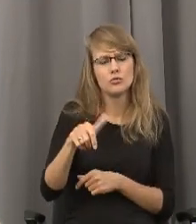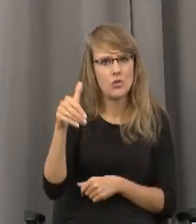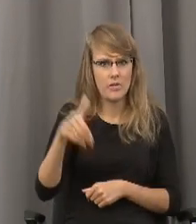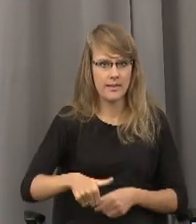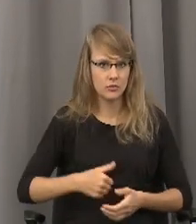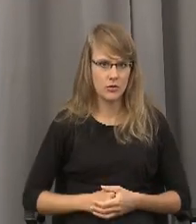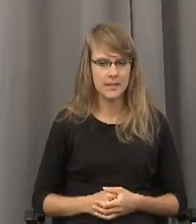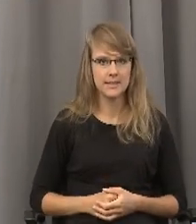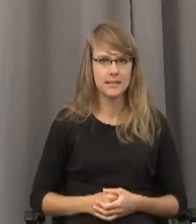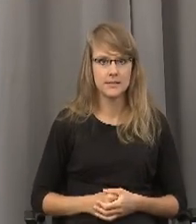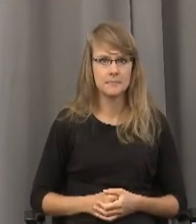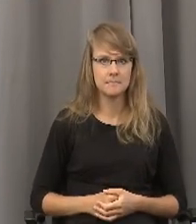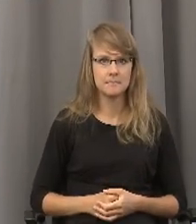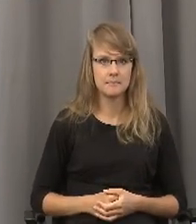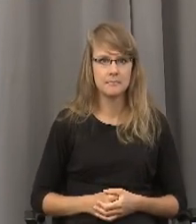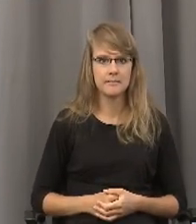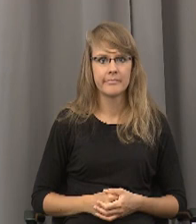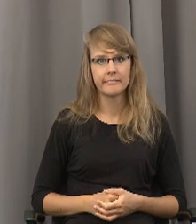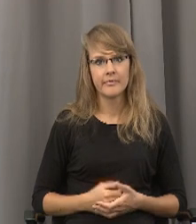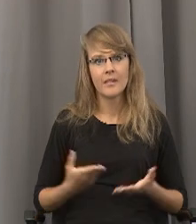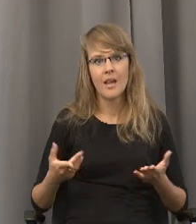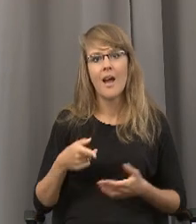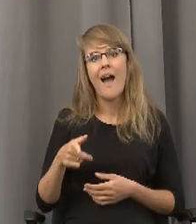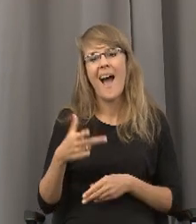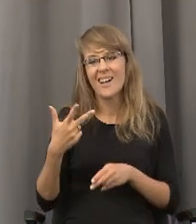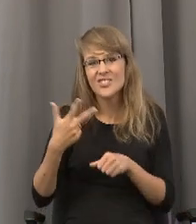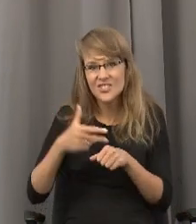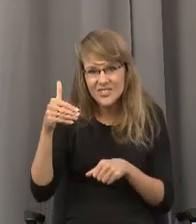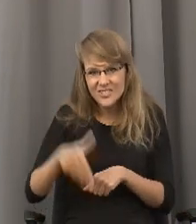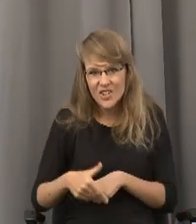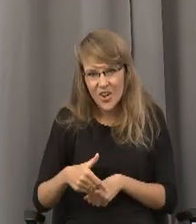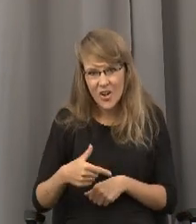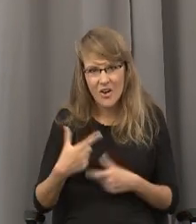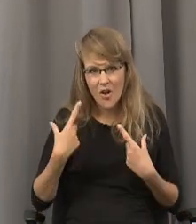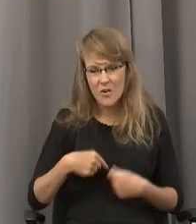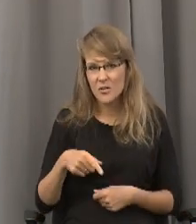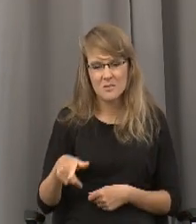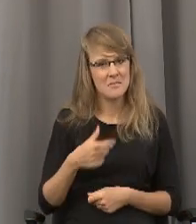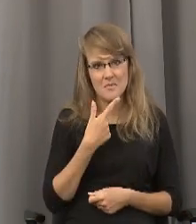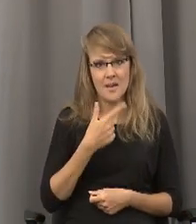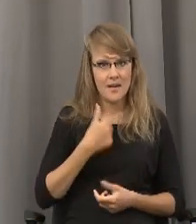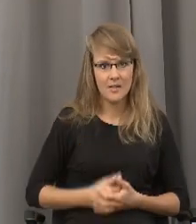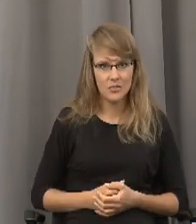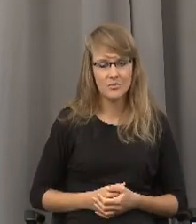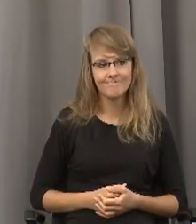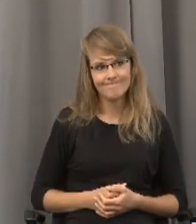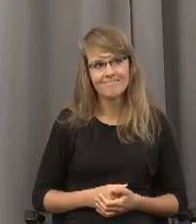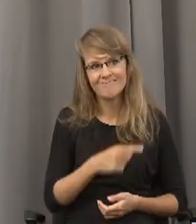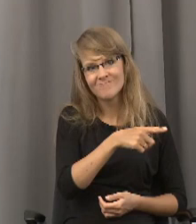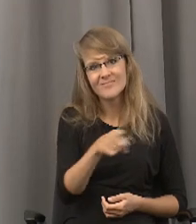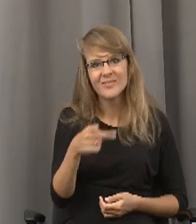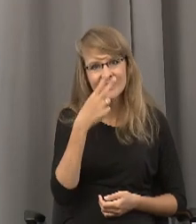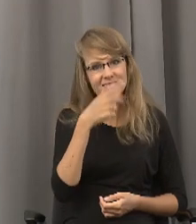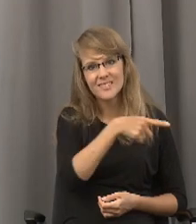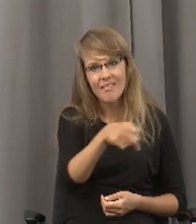o tym 30 tysiącach osób. Czyli tu jeszcze należałoby trochę popracować